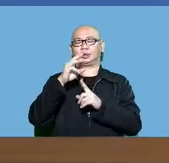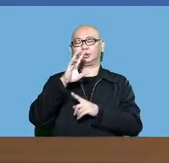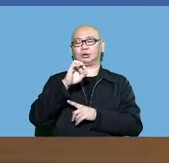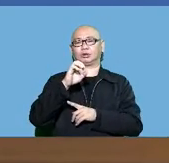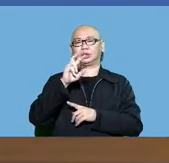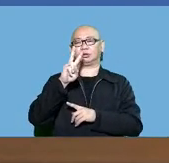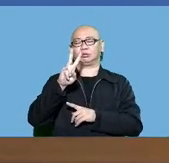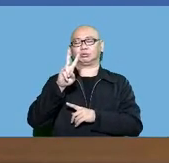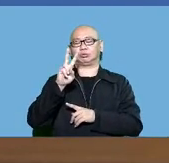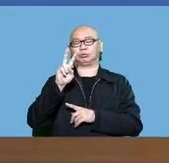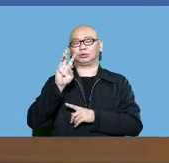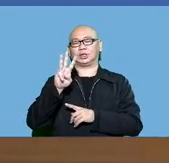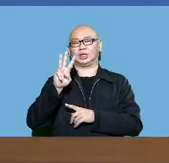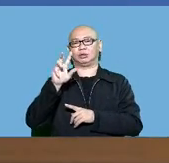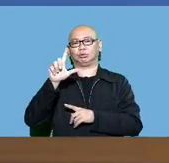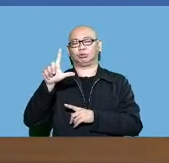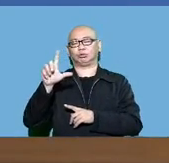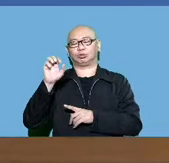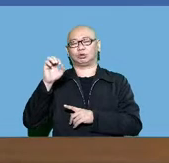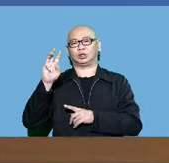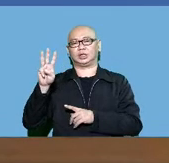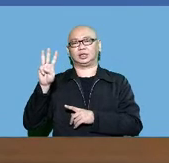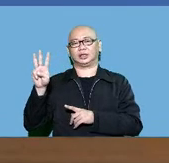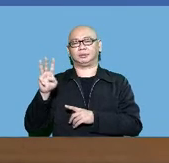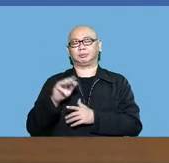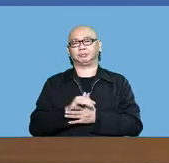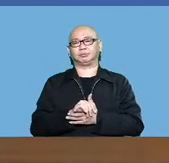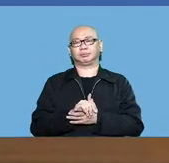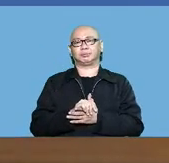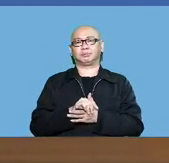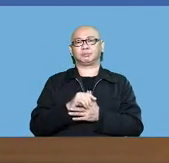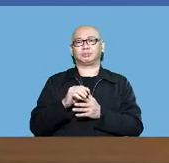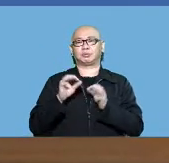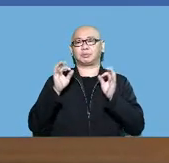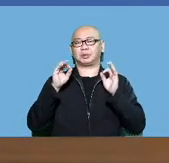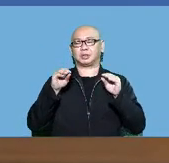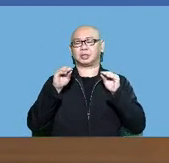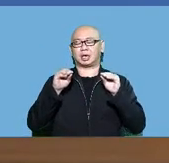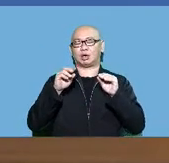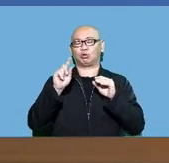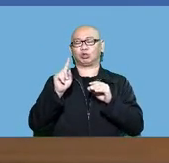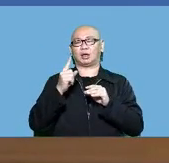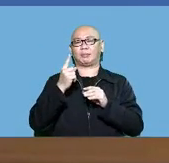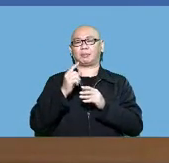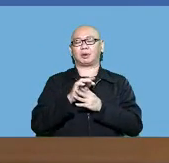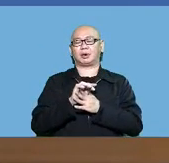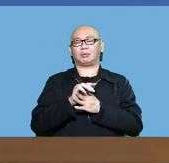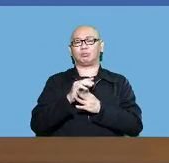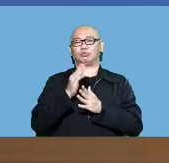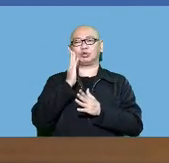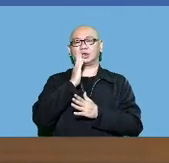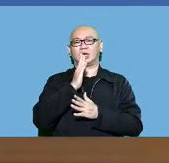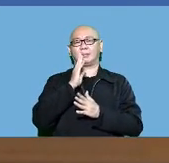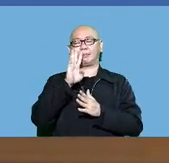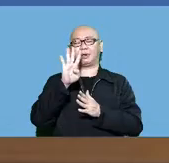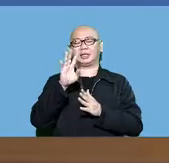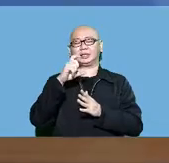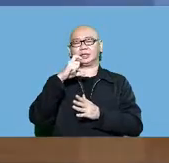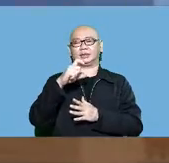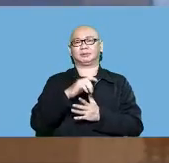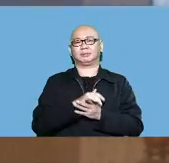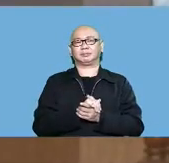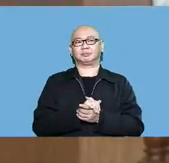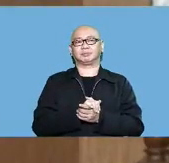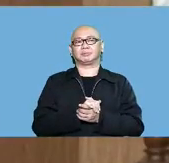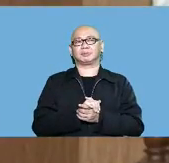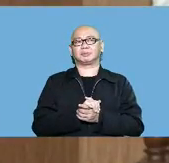091-2733, Pangkat Golongan Ruang Pembina Utama Muda 4C, Jumlah Angka Kredit